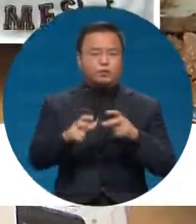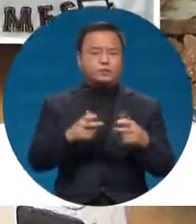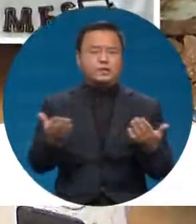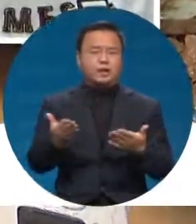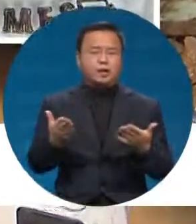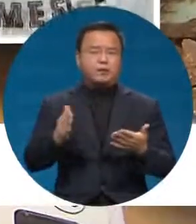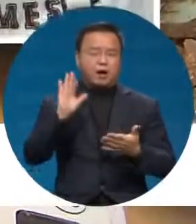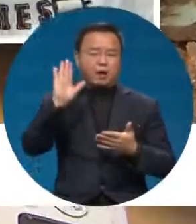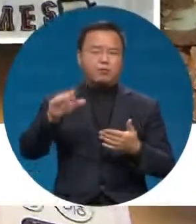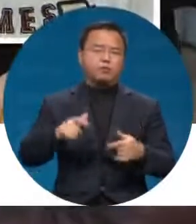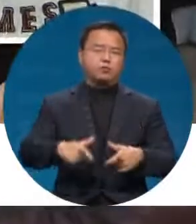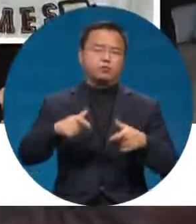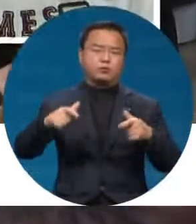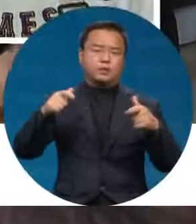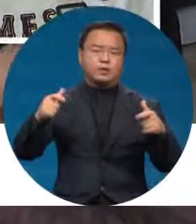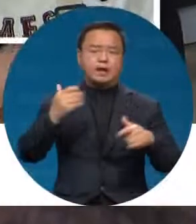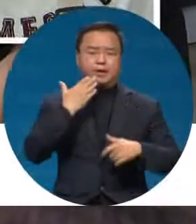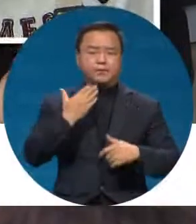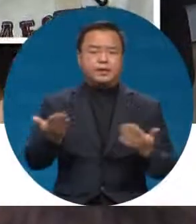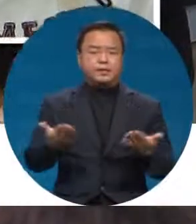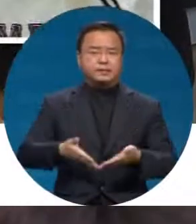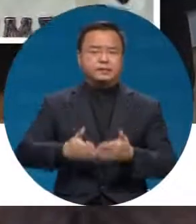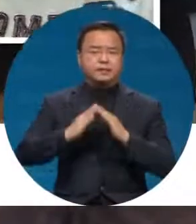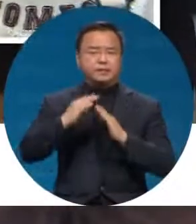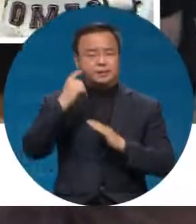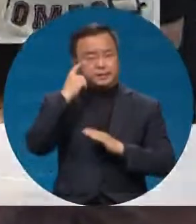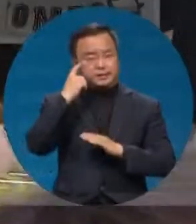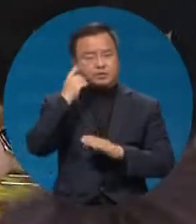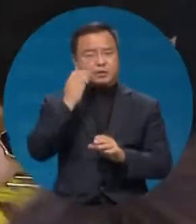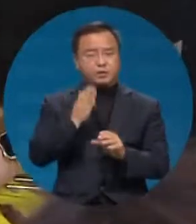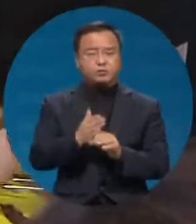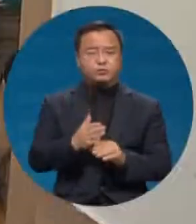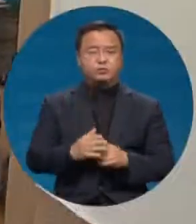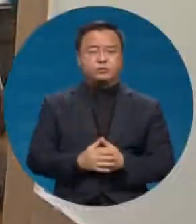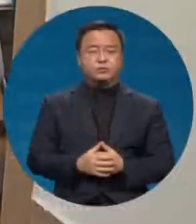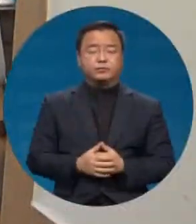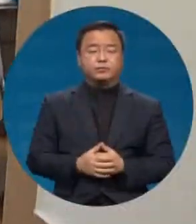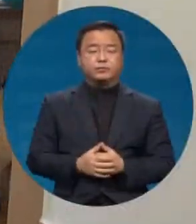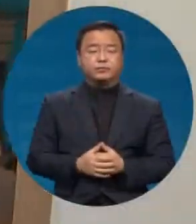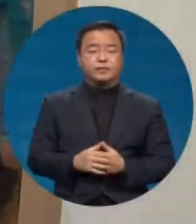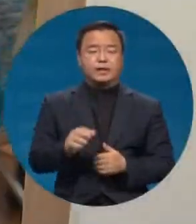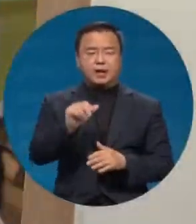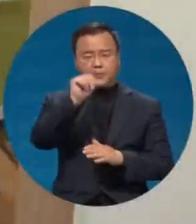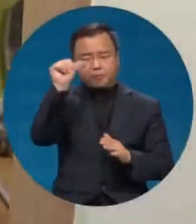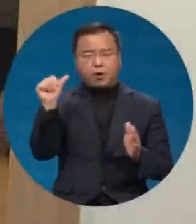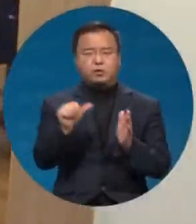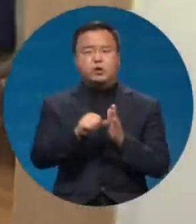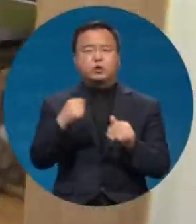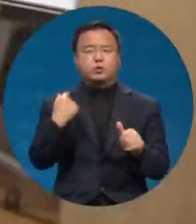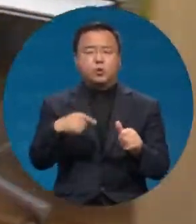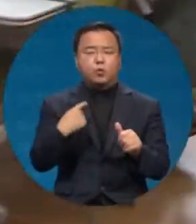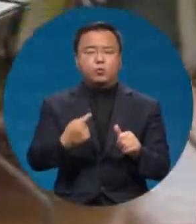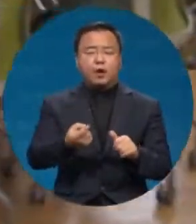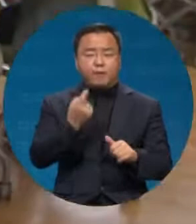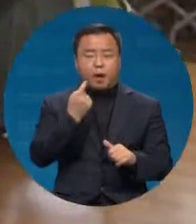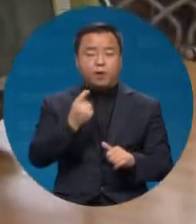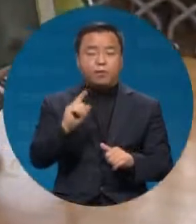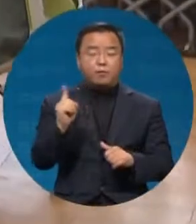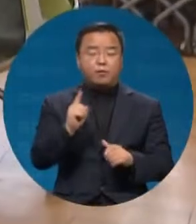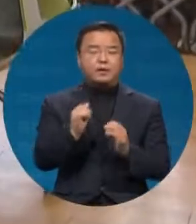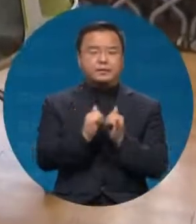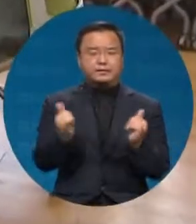커지니까 자도 창업을 고려 아마 그렇습니다 평생교육은 말 그대로 사람을 키우는